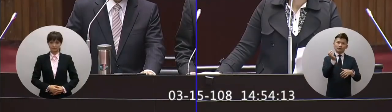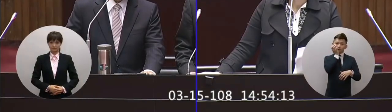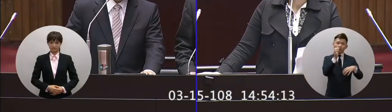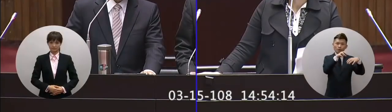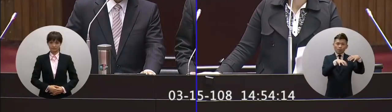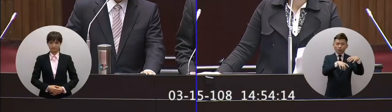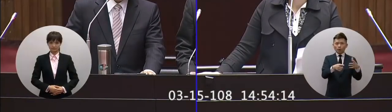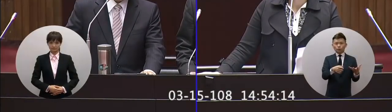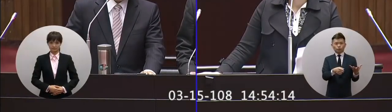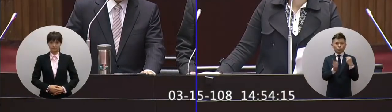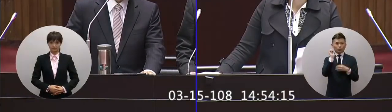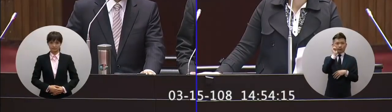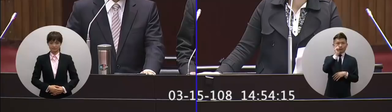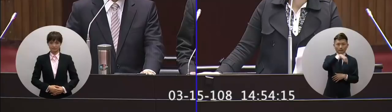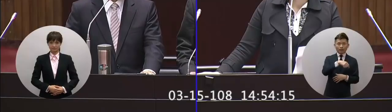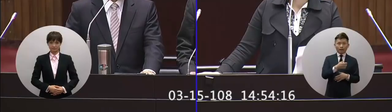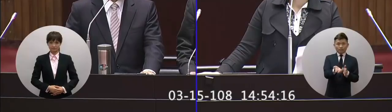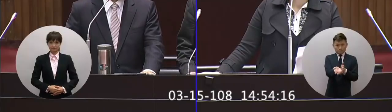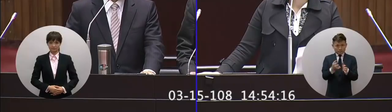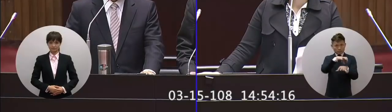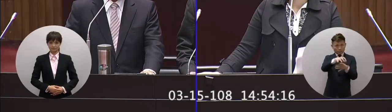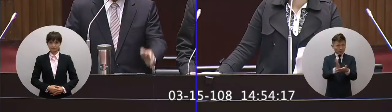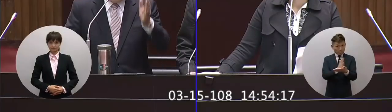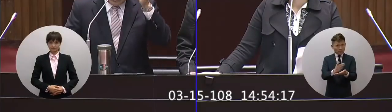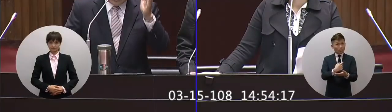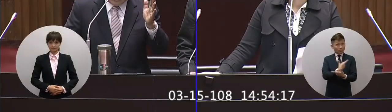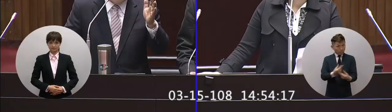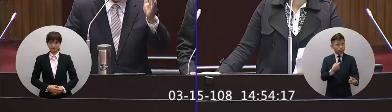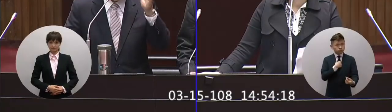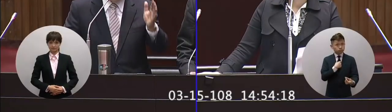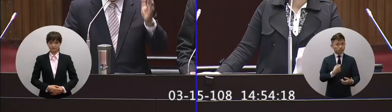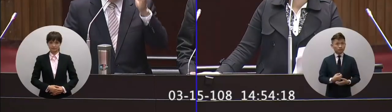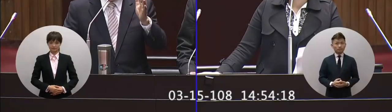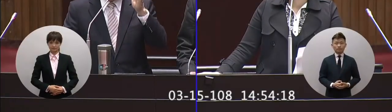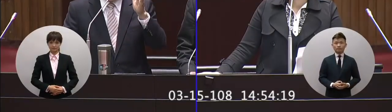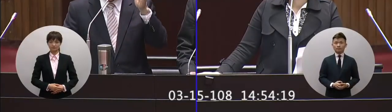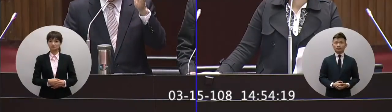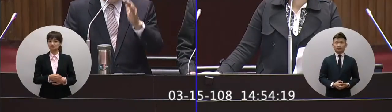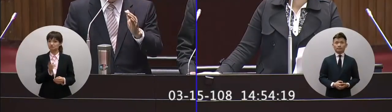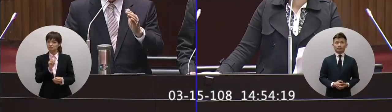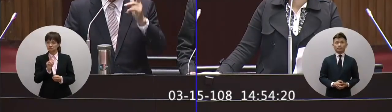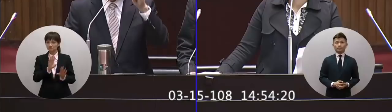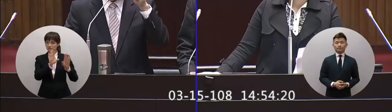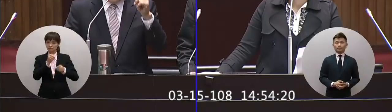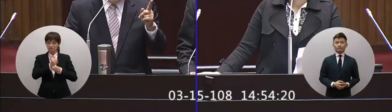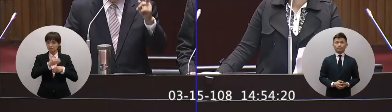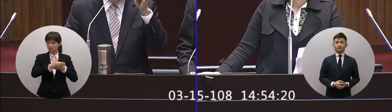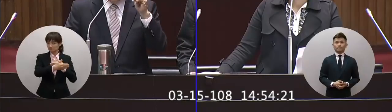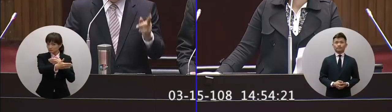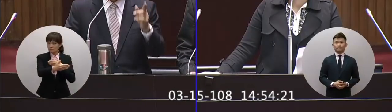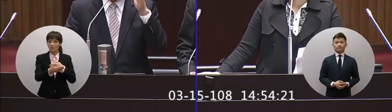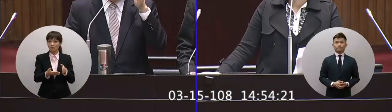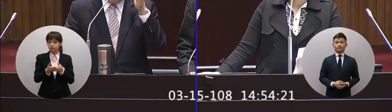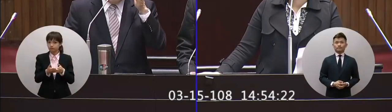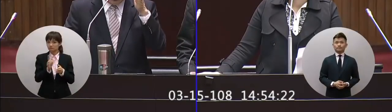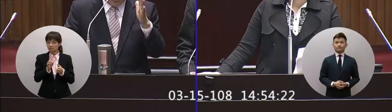场，他们都应该要经过环评， 应该作业怎么样的程序，现